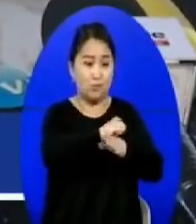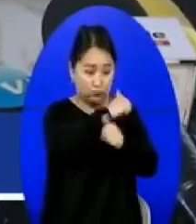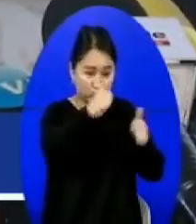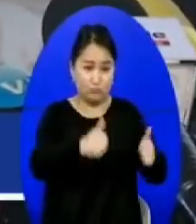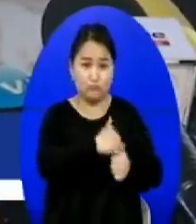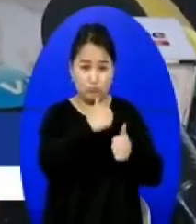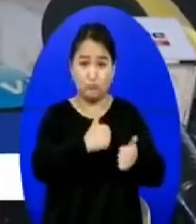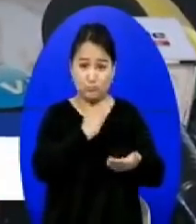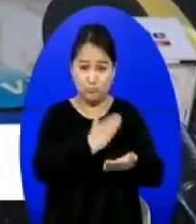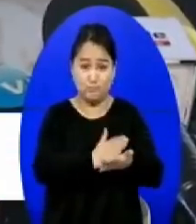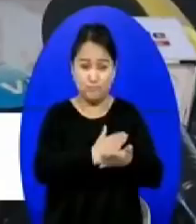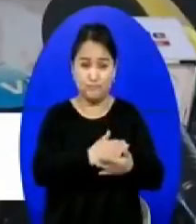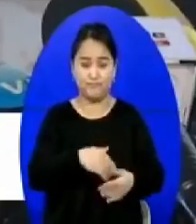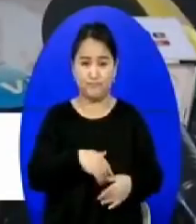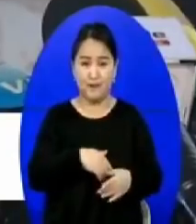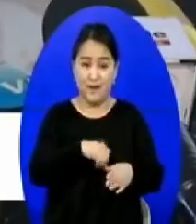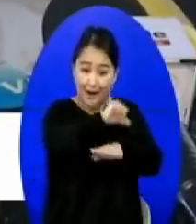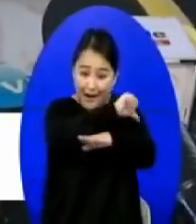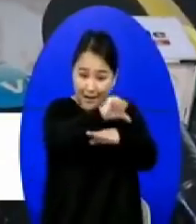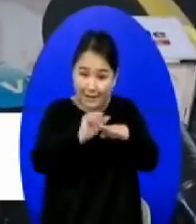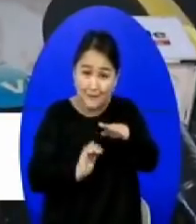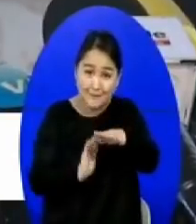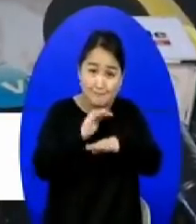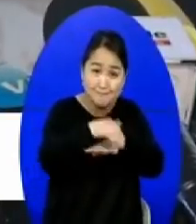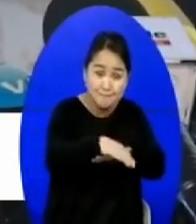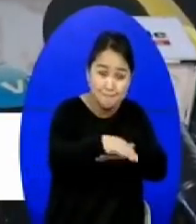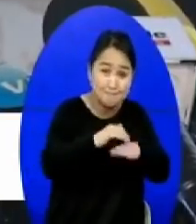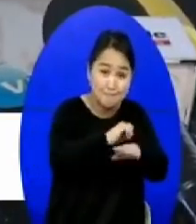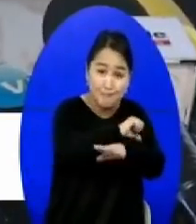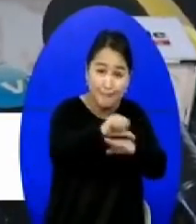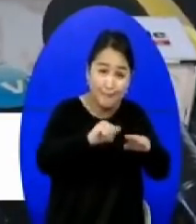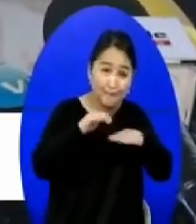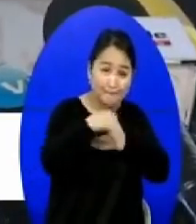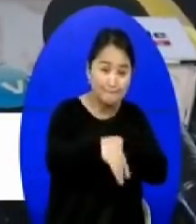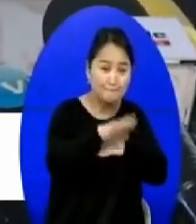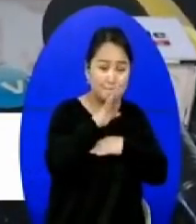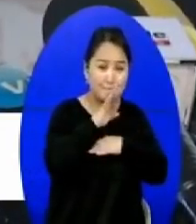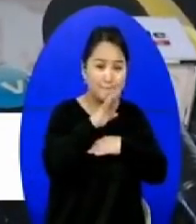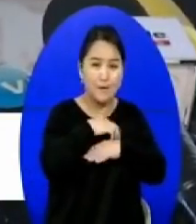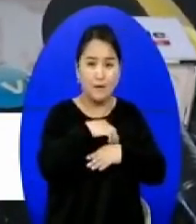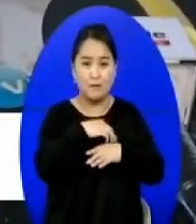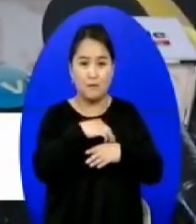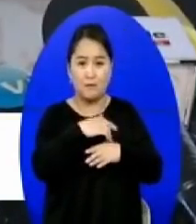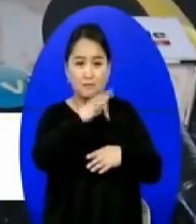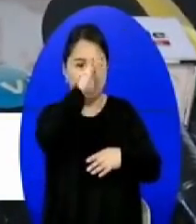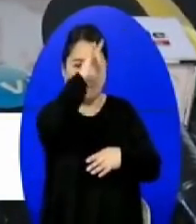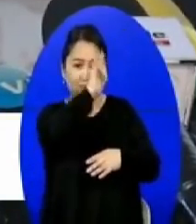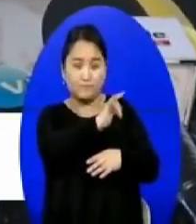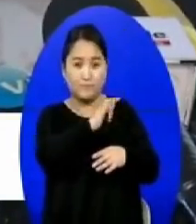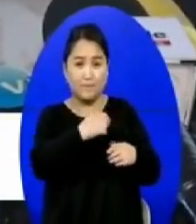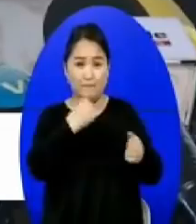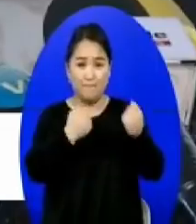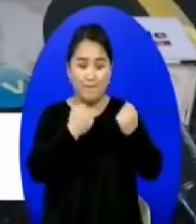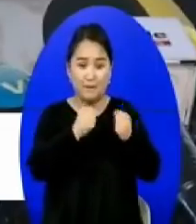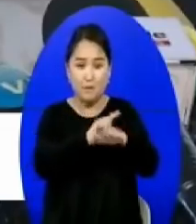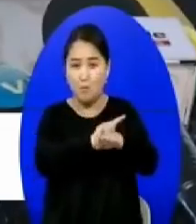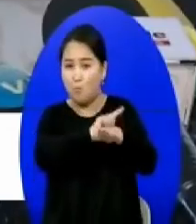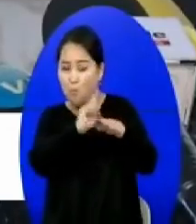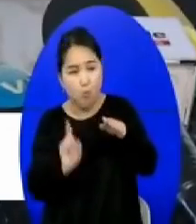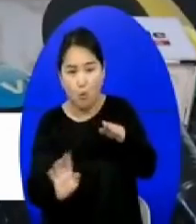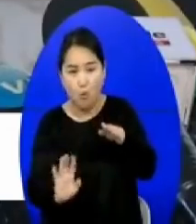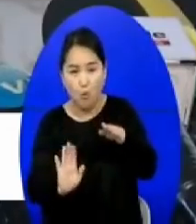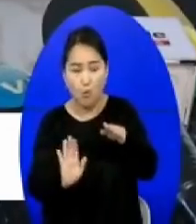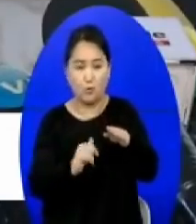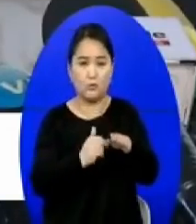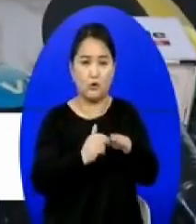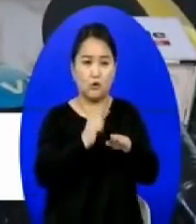За хил давхта зөвхөн порчгороо бичиг оронтойг нь хуучин бууж манифестын байр болон гайлын